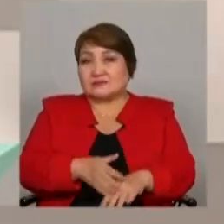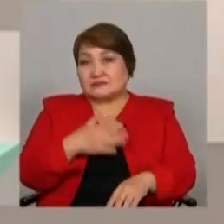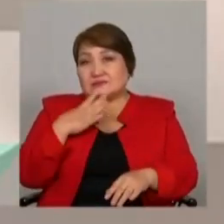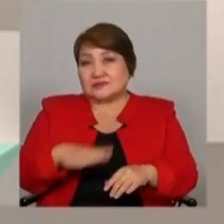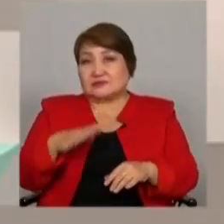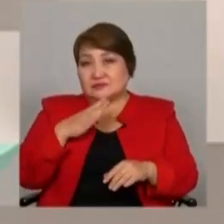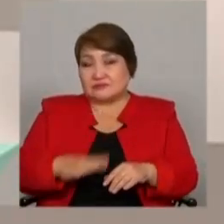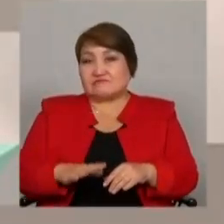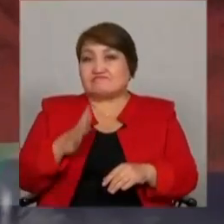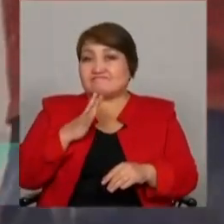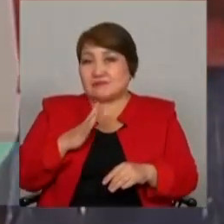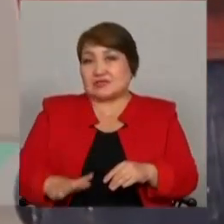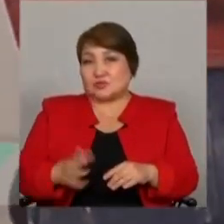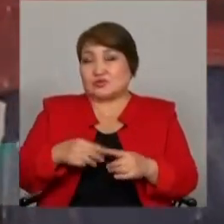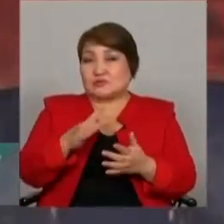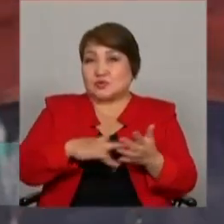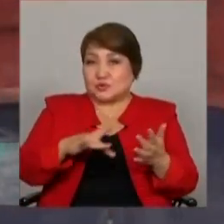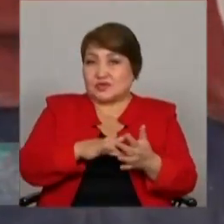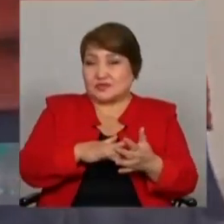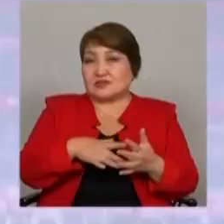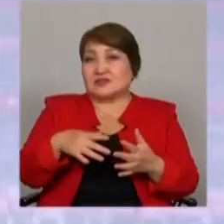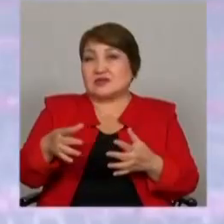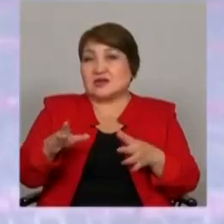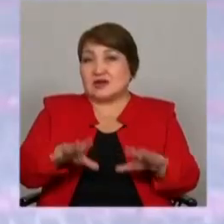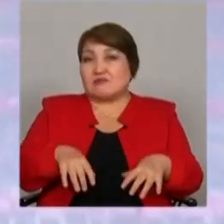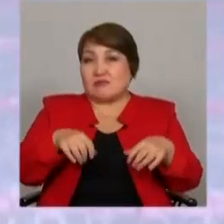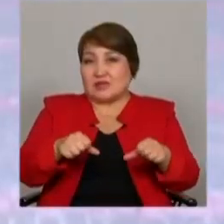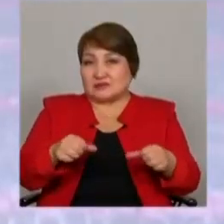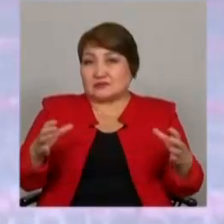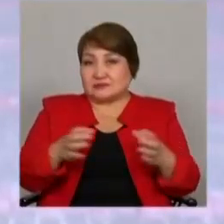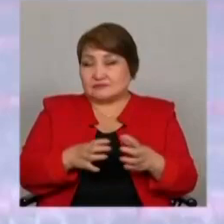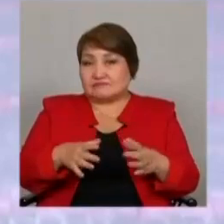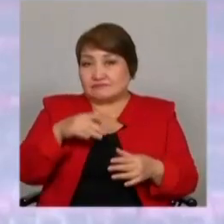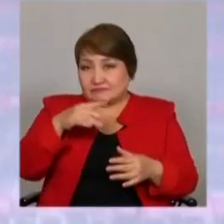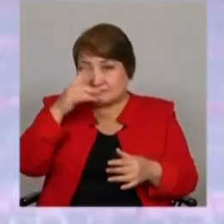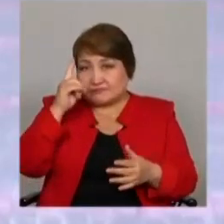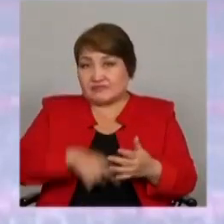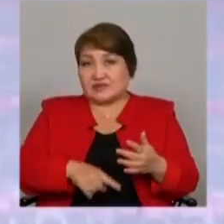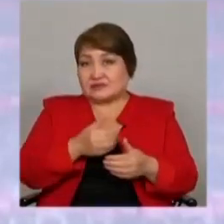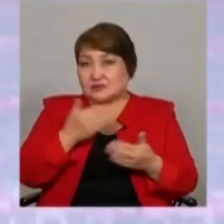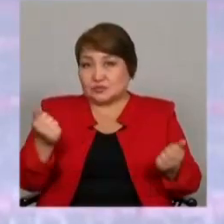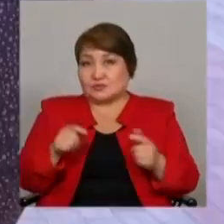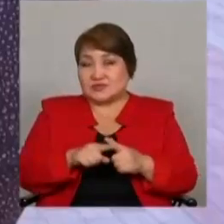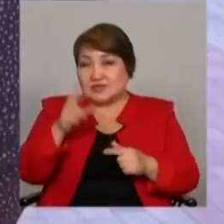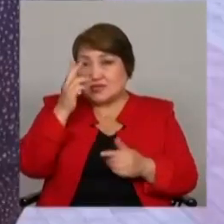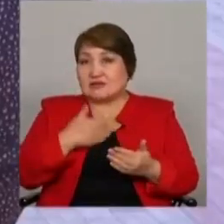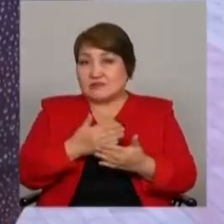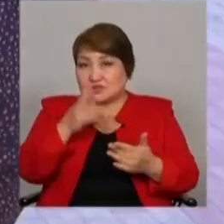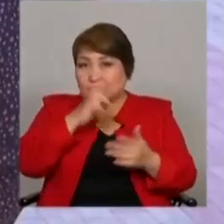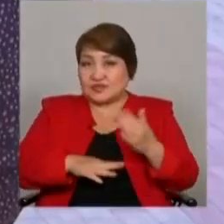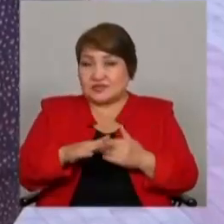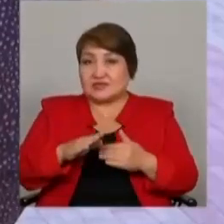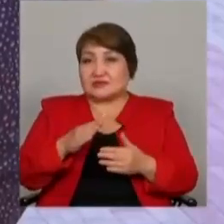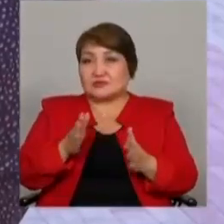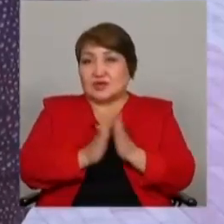Осыдан барып, Бұқараның билікке сенімі жоғалады деді. Біздің үкіметтен сұрап отырған негізгі мәселеміз жаңа